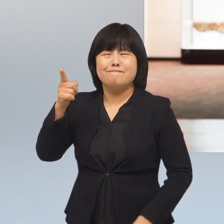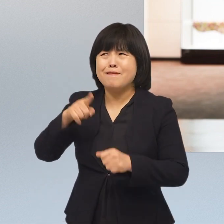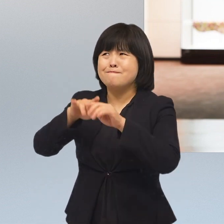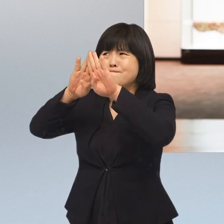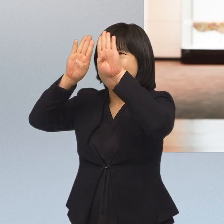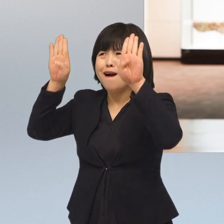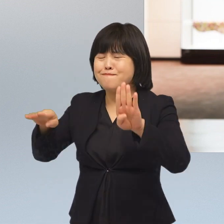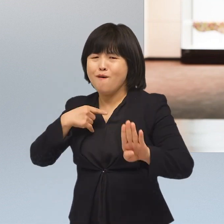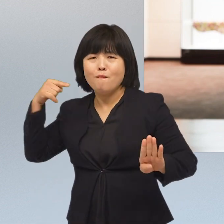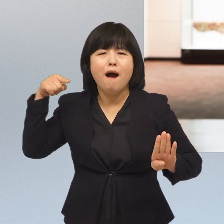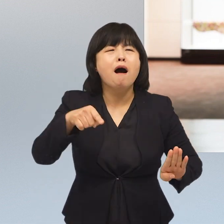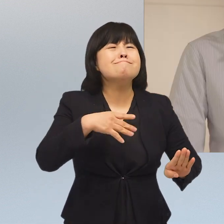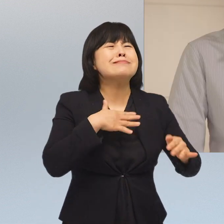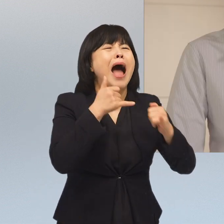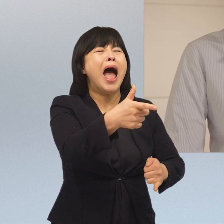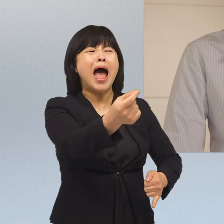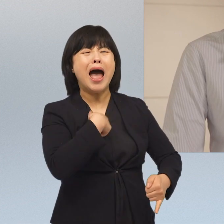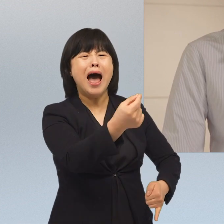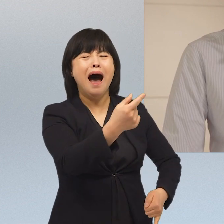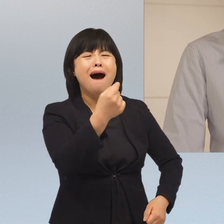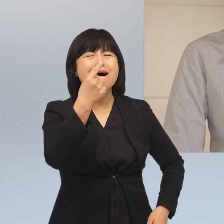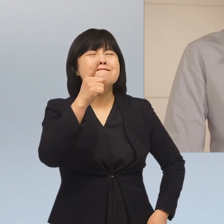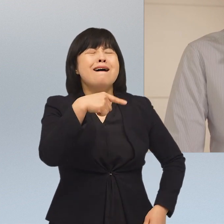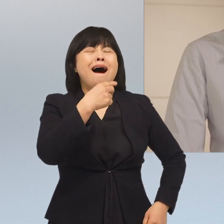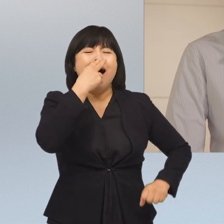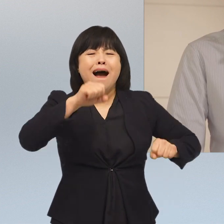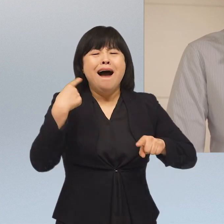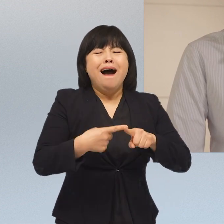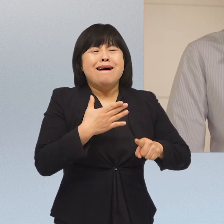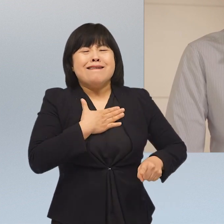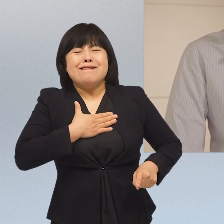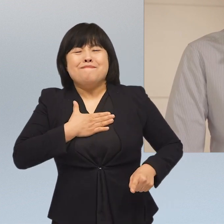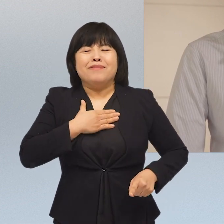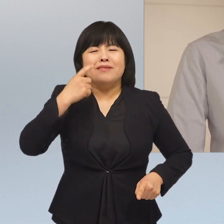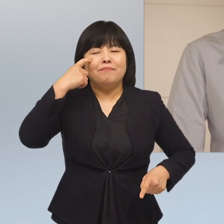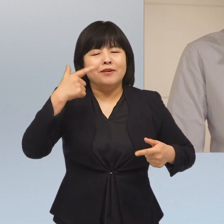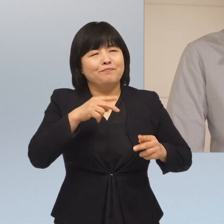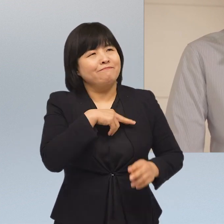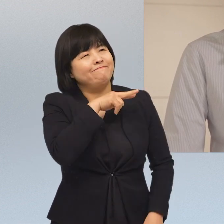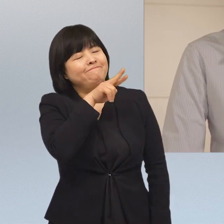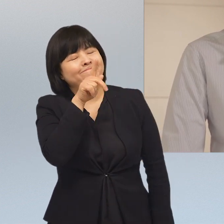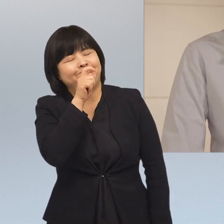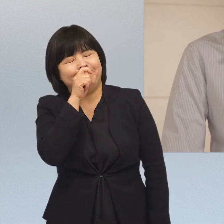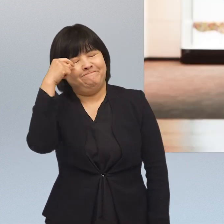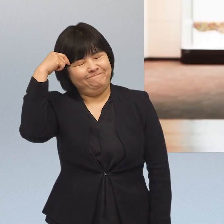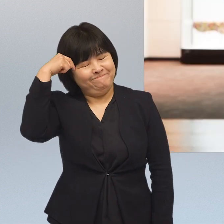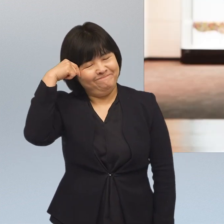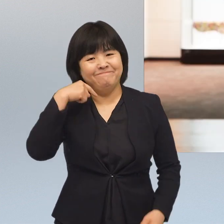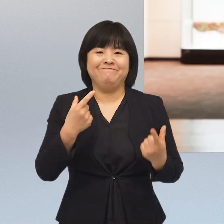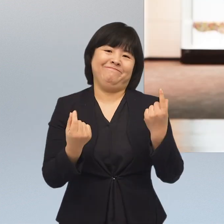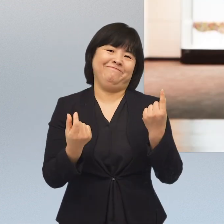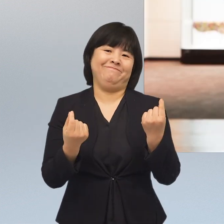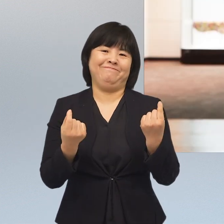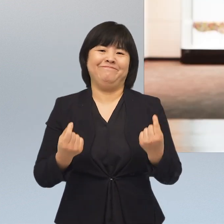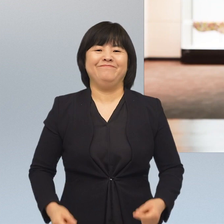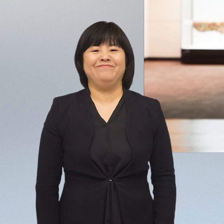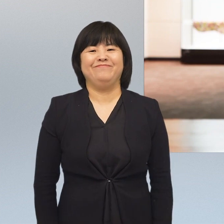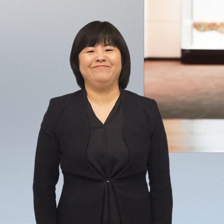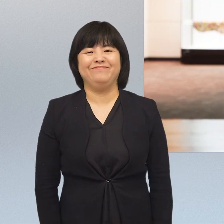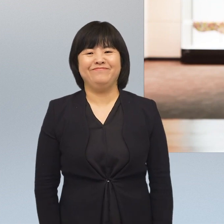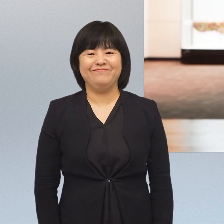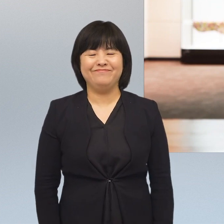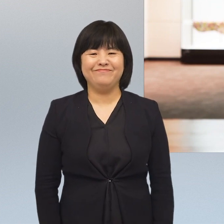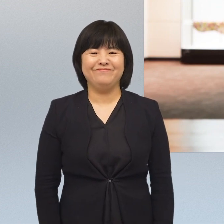생각날 때 이 박물관에 오면 숨결을 느낄 수 있고 우리 집안에 항상 트레이드